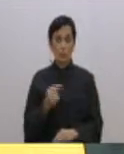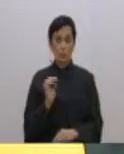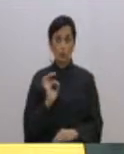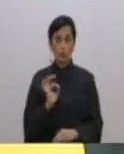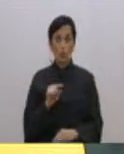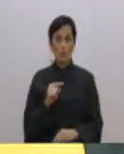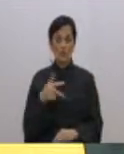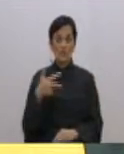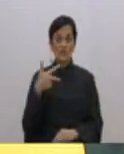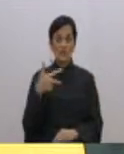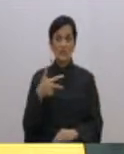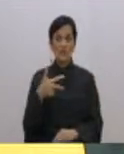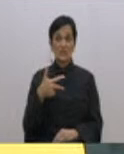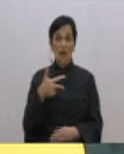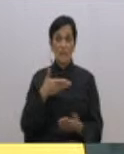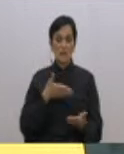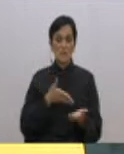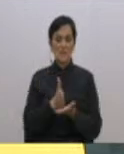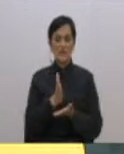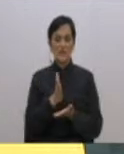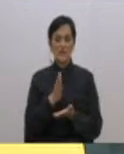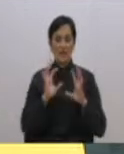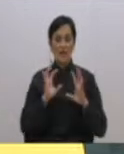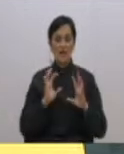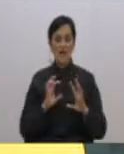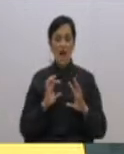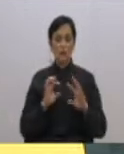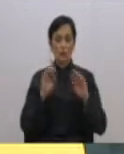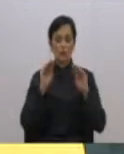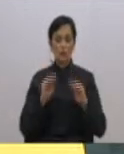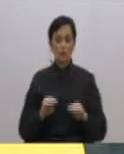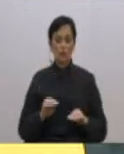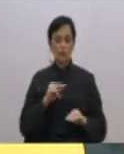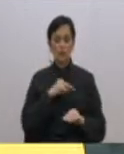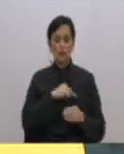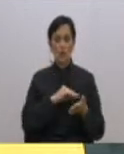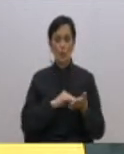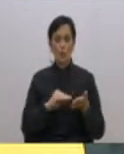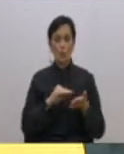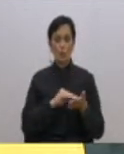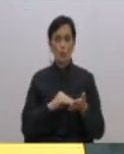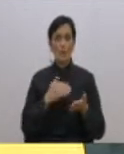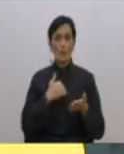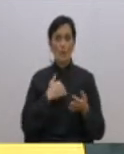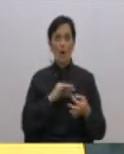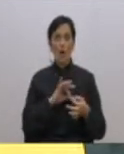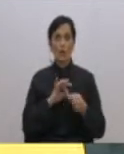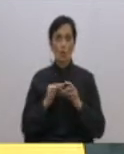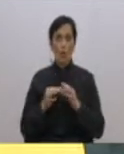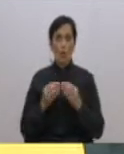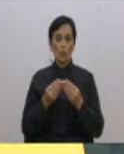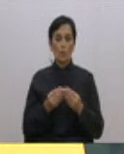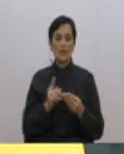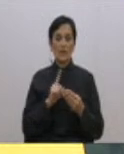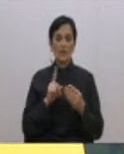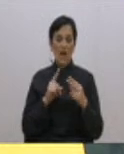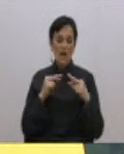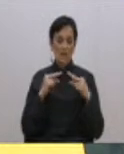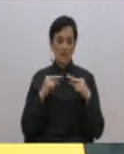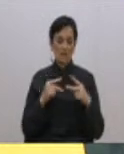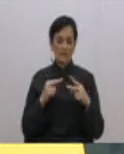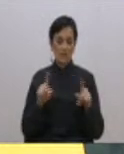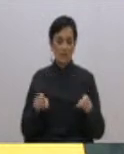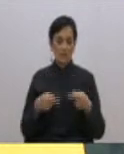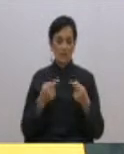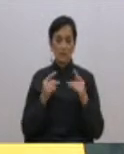am principis mihedvit, mohta kan beba, da, me upro congratulat, armogidgen, rațulile bebi, a forțel,